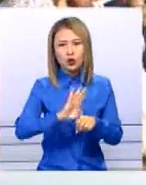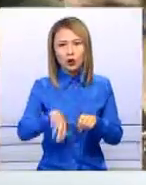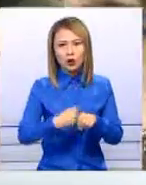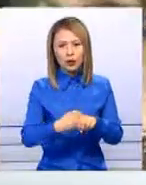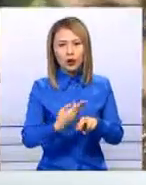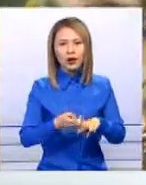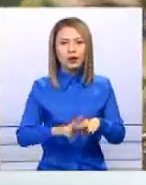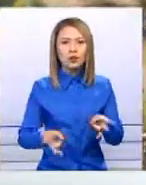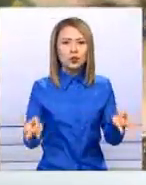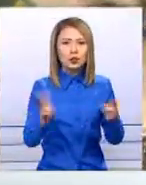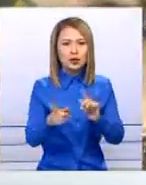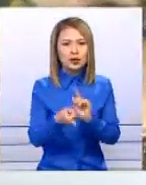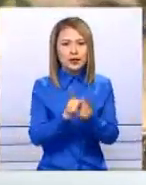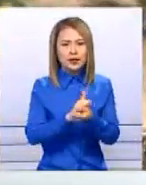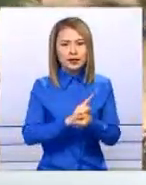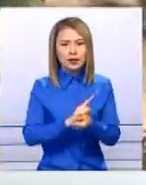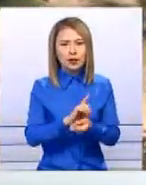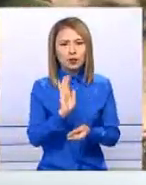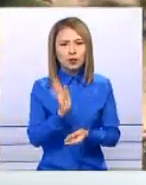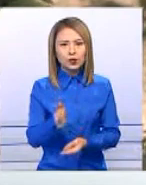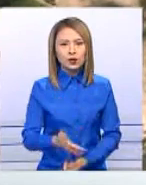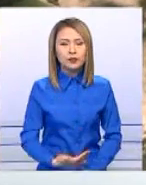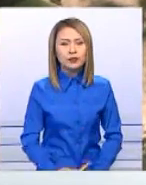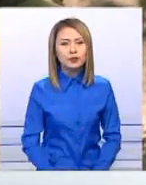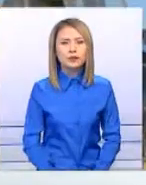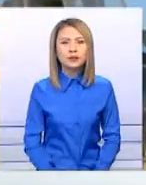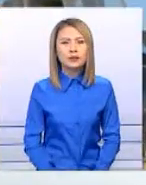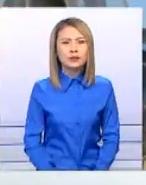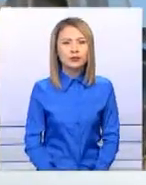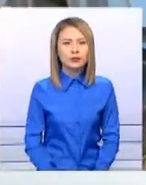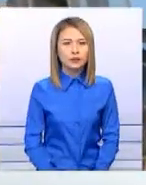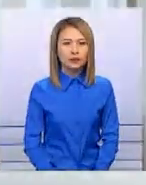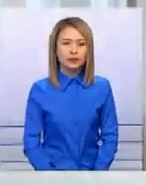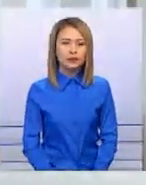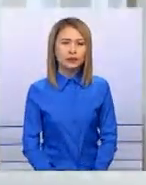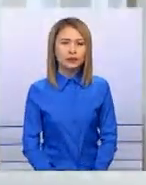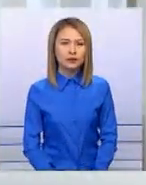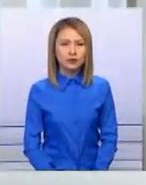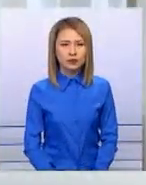11-і жойылып қалғанына өзгерістер енгізілмек.